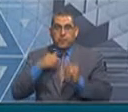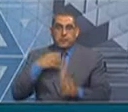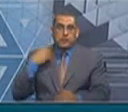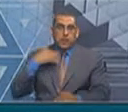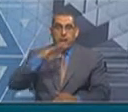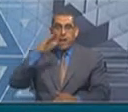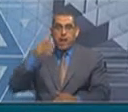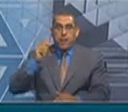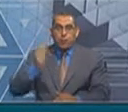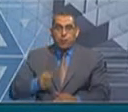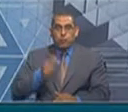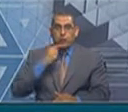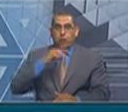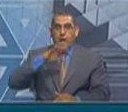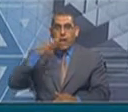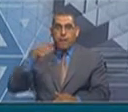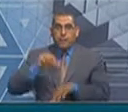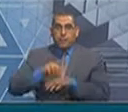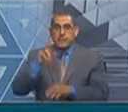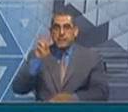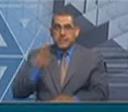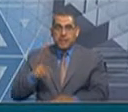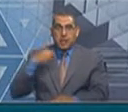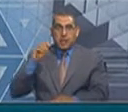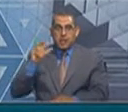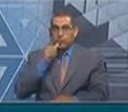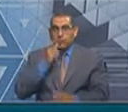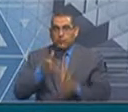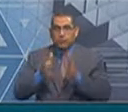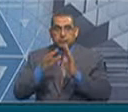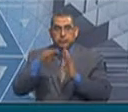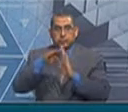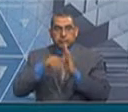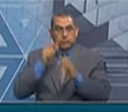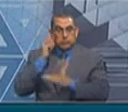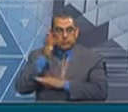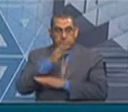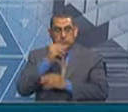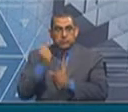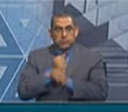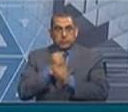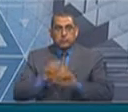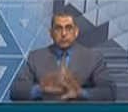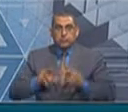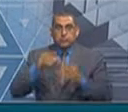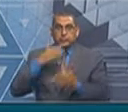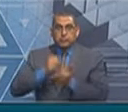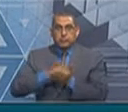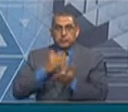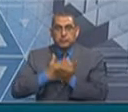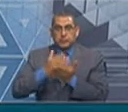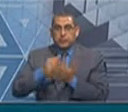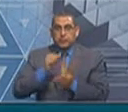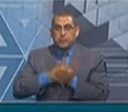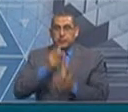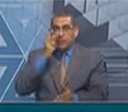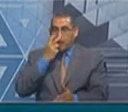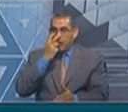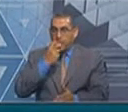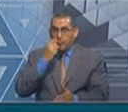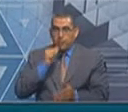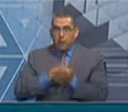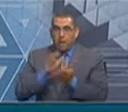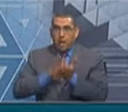جبل موسى وسانت كاترين. كما استعرض الرئيس السيسي الموقف التنفيذي لخطط وجهود تطوير المناطق السكنية العشوائية وغير